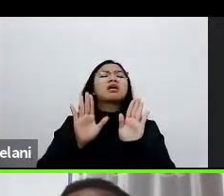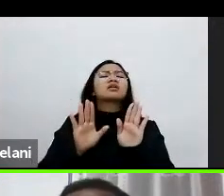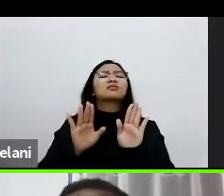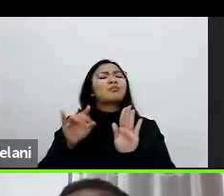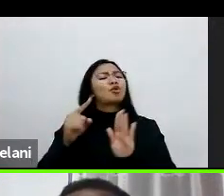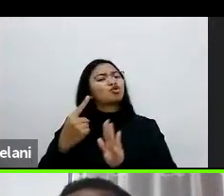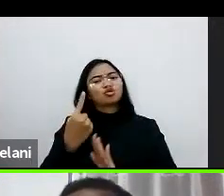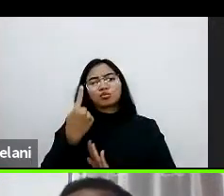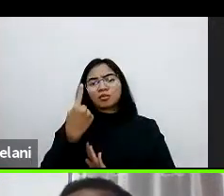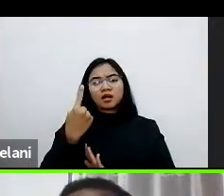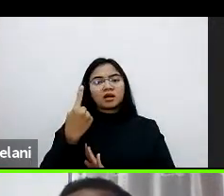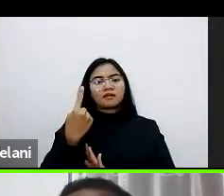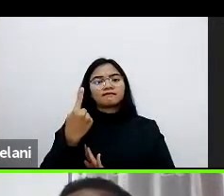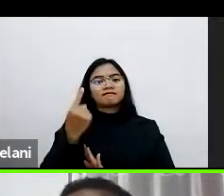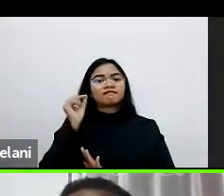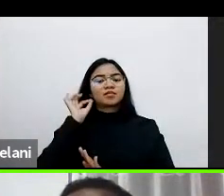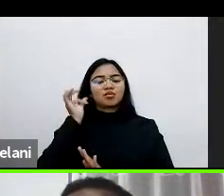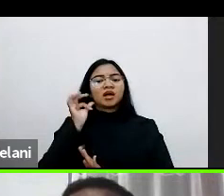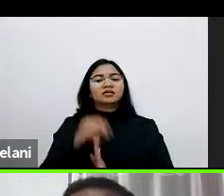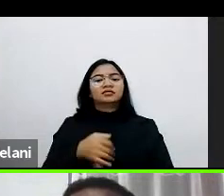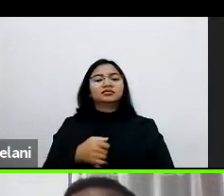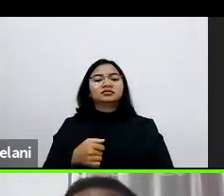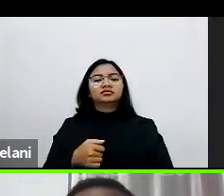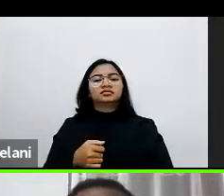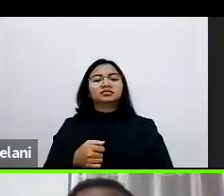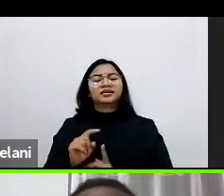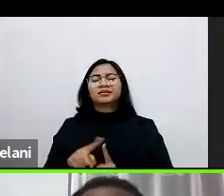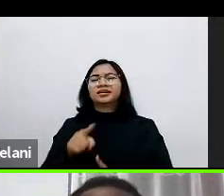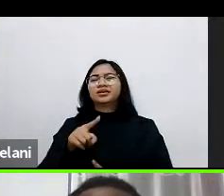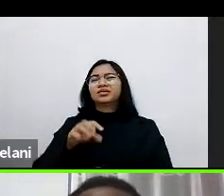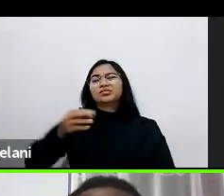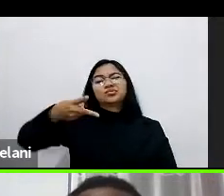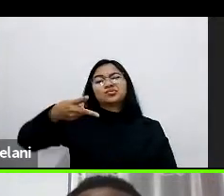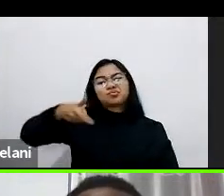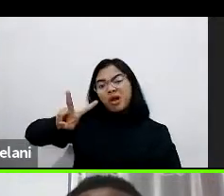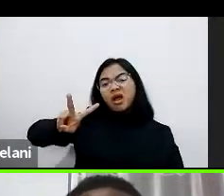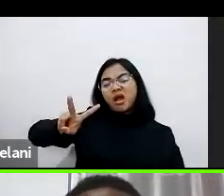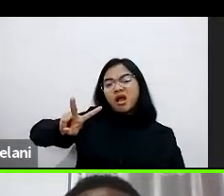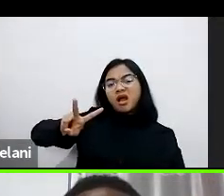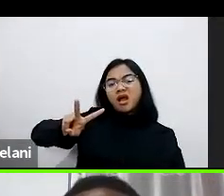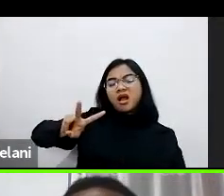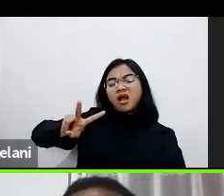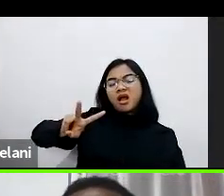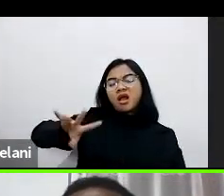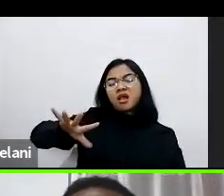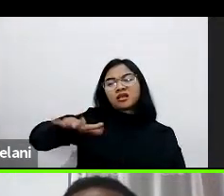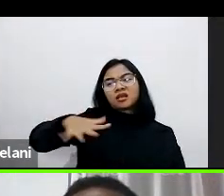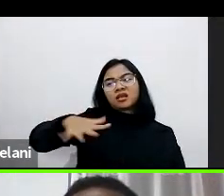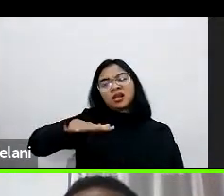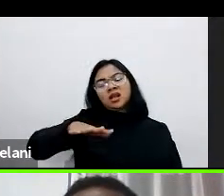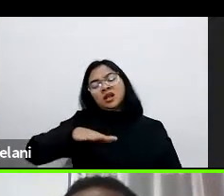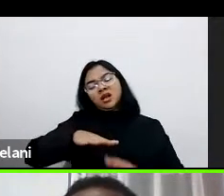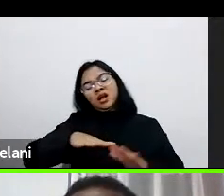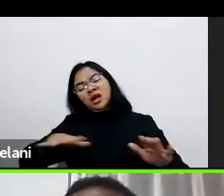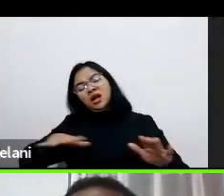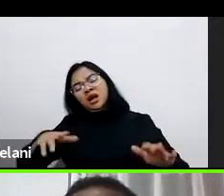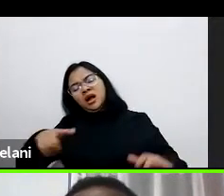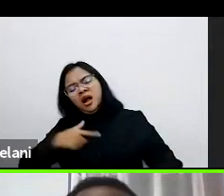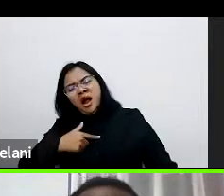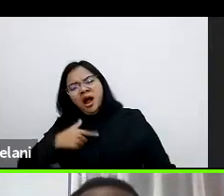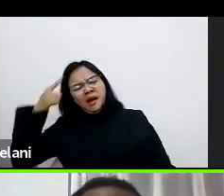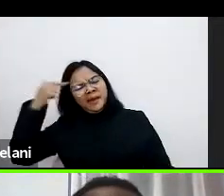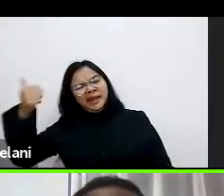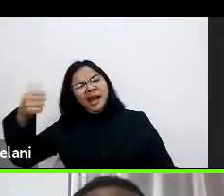perempuan. Tetapi itu dirubah seiring dengan kepentingan kapitalis dan sebagainya yang